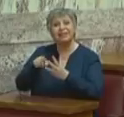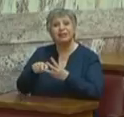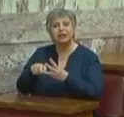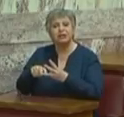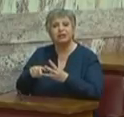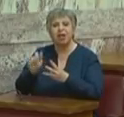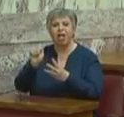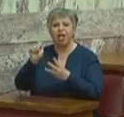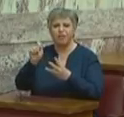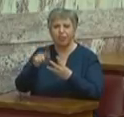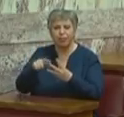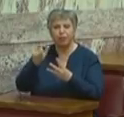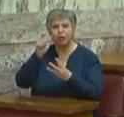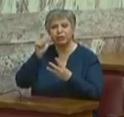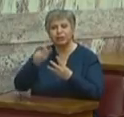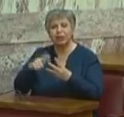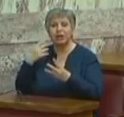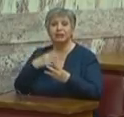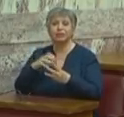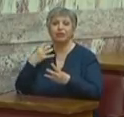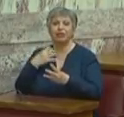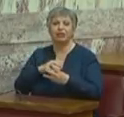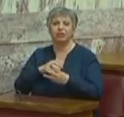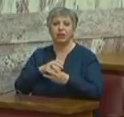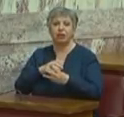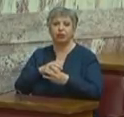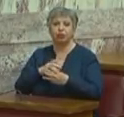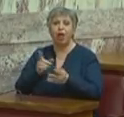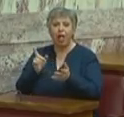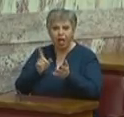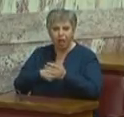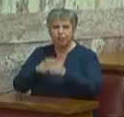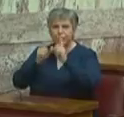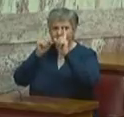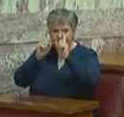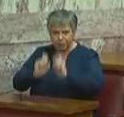Και έπρεπε υποχρεωτικά να συσχετιστεί.